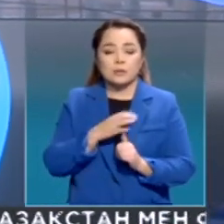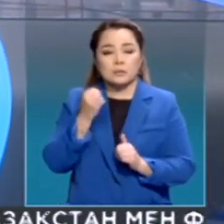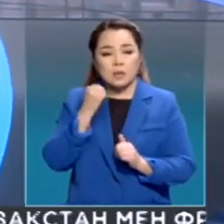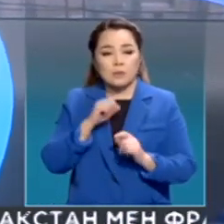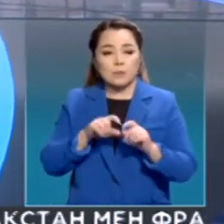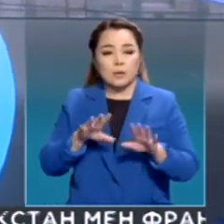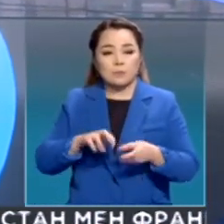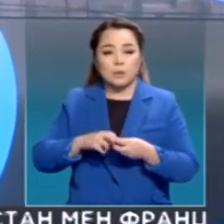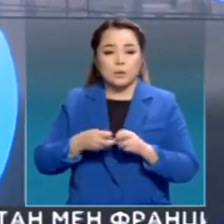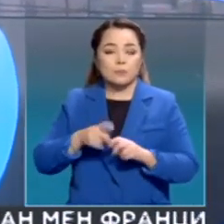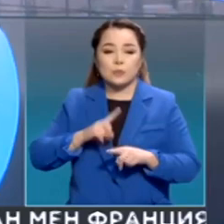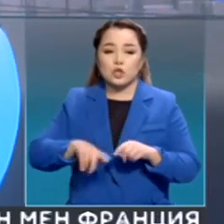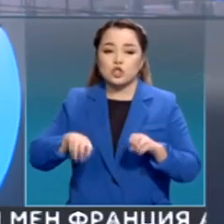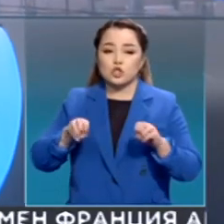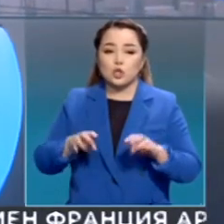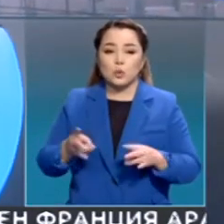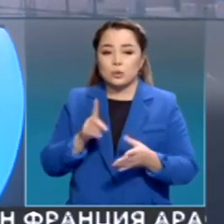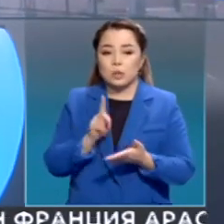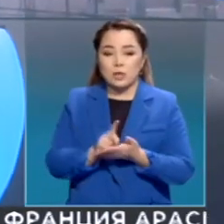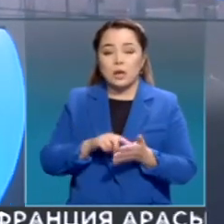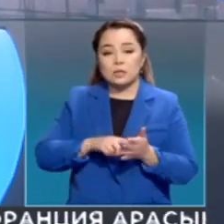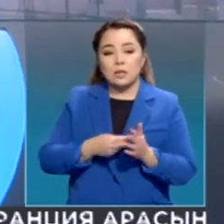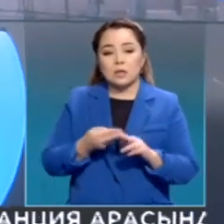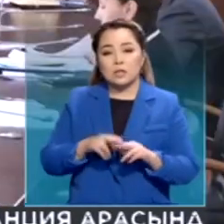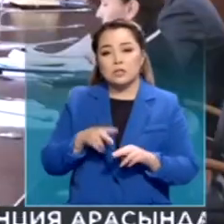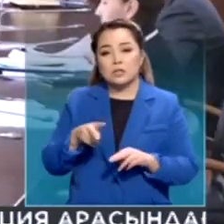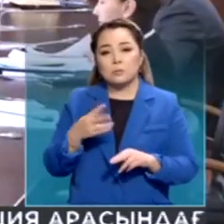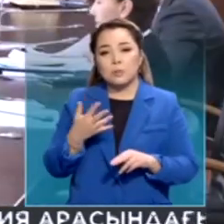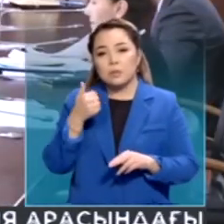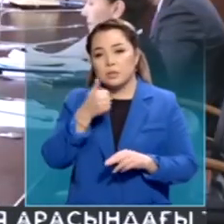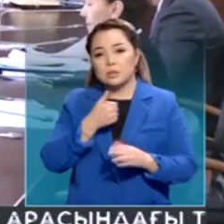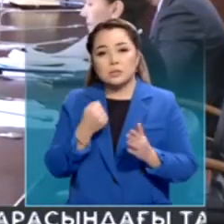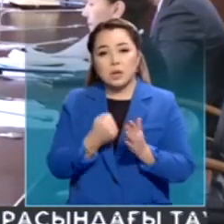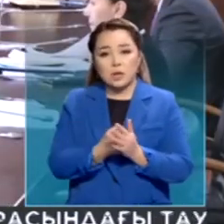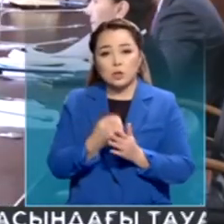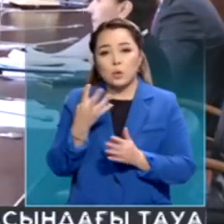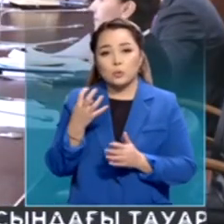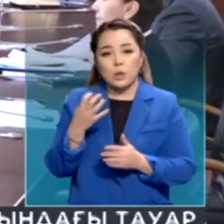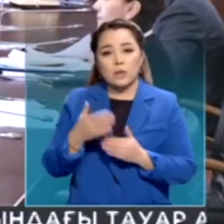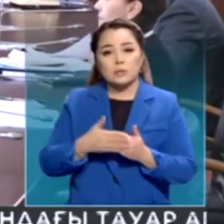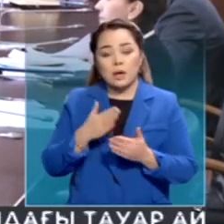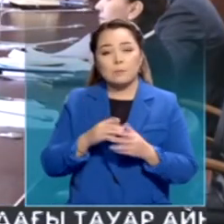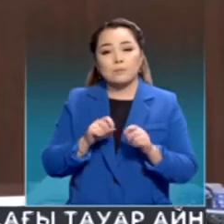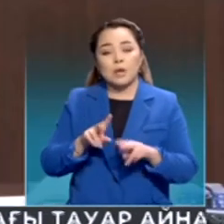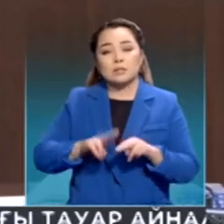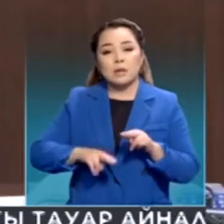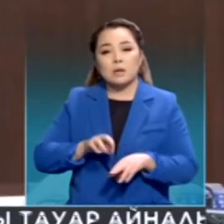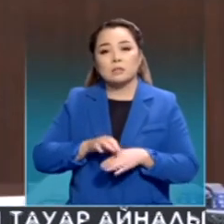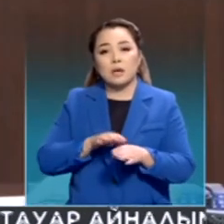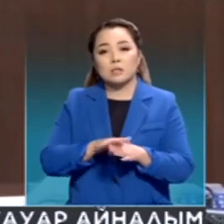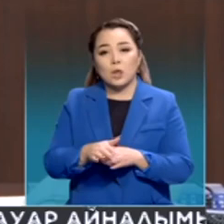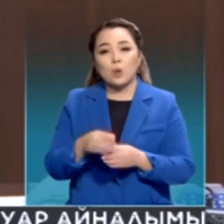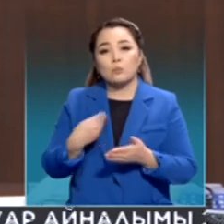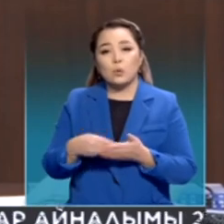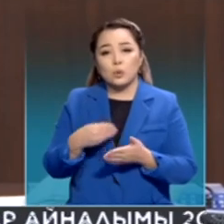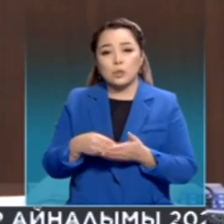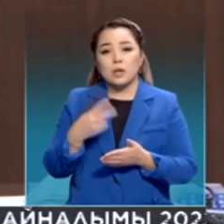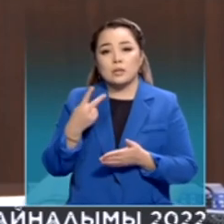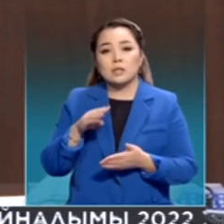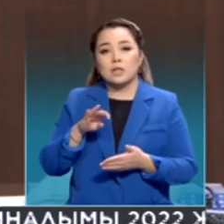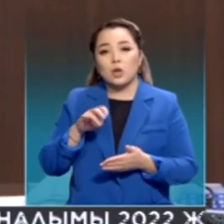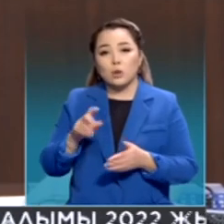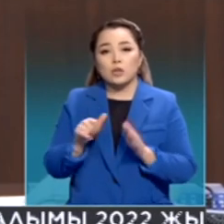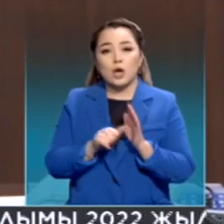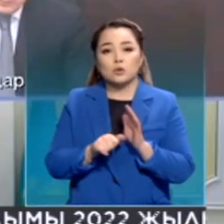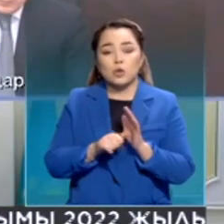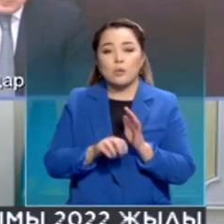мектептер мәселесін толық шешуі тиіс. Осы мақсатта 2025 жылға дейін 400-ден аса мектеп салынбақ. Ол үшін бюджеттен